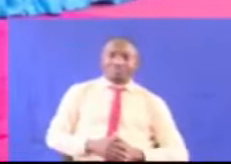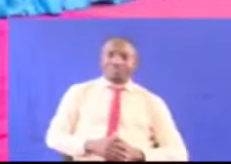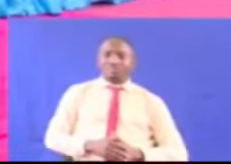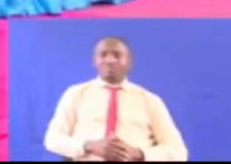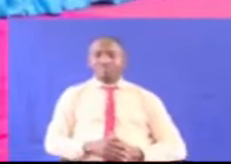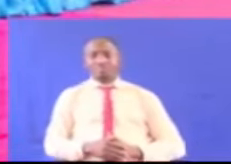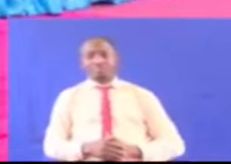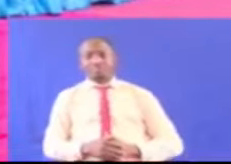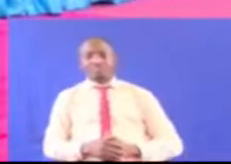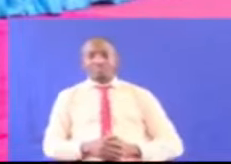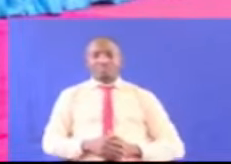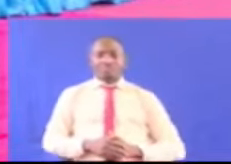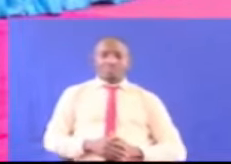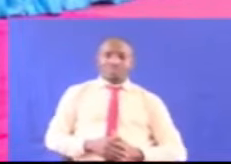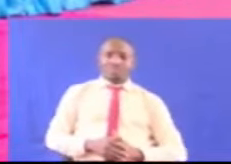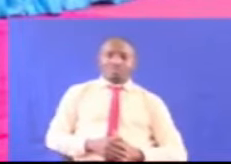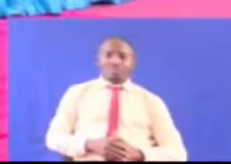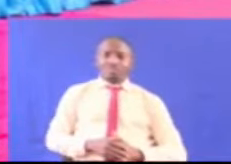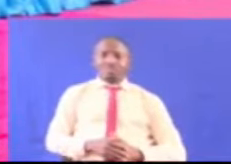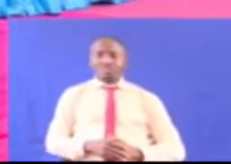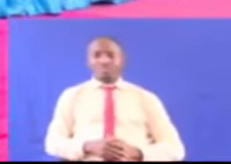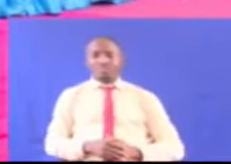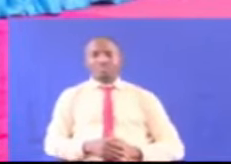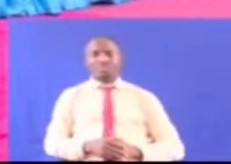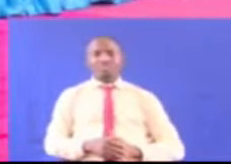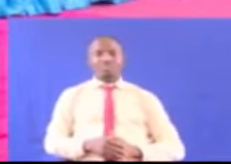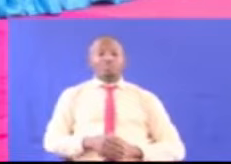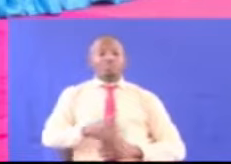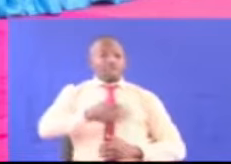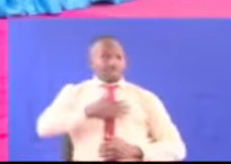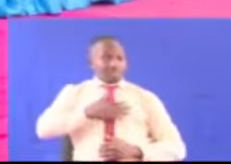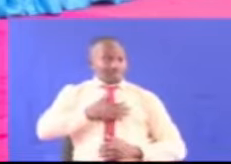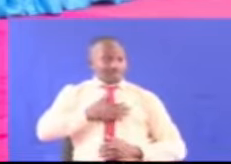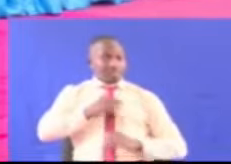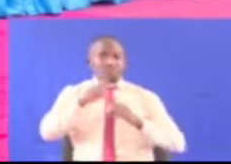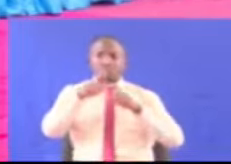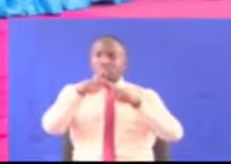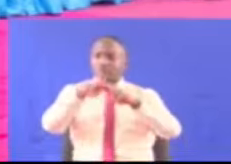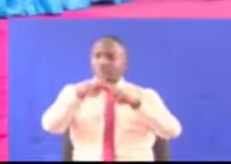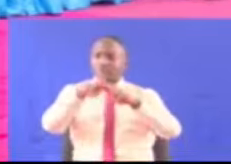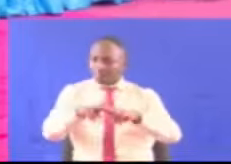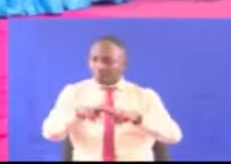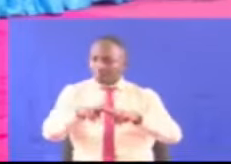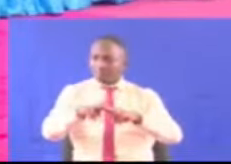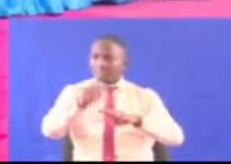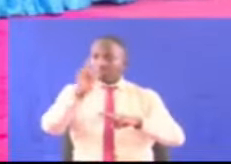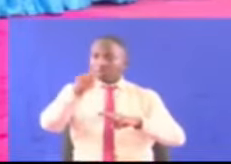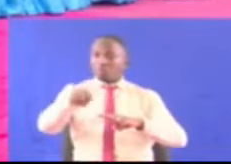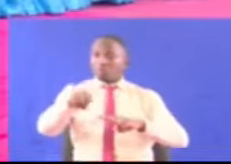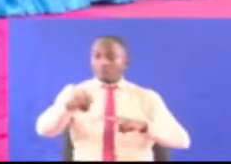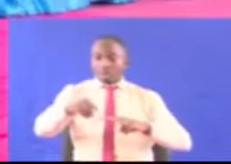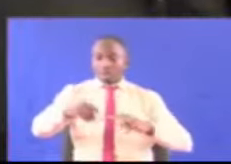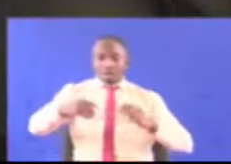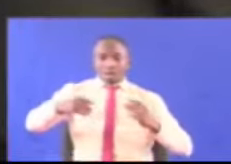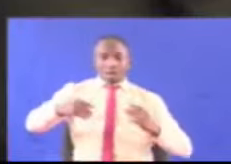mama anaimarisha urafiki. Asante, naomba tuketi. Kuna